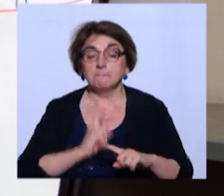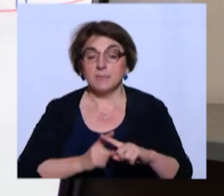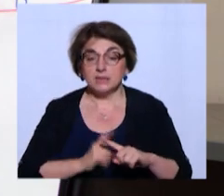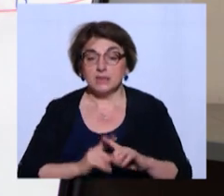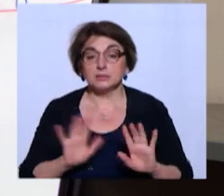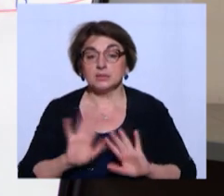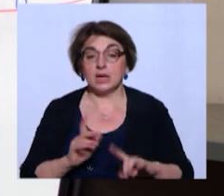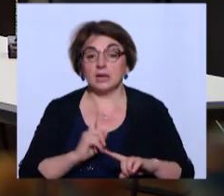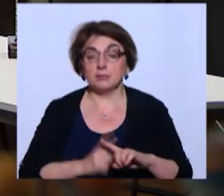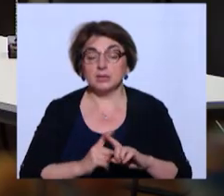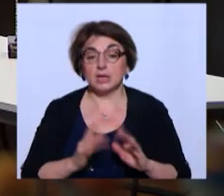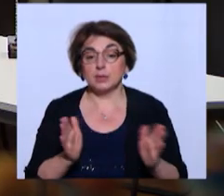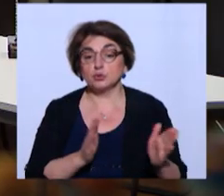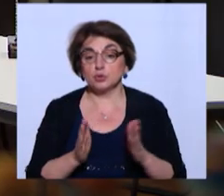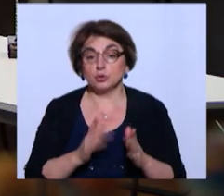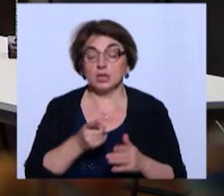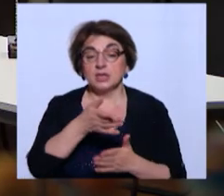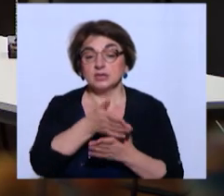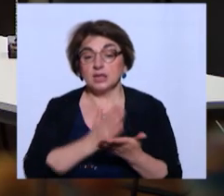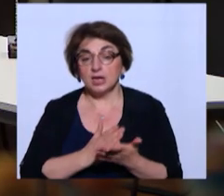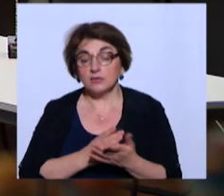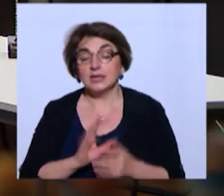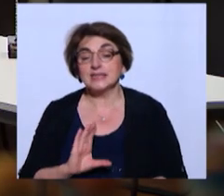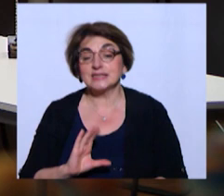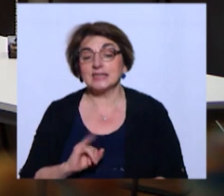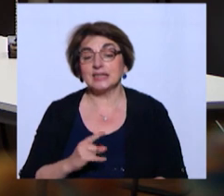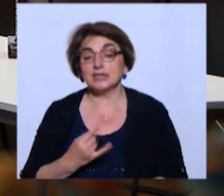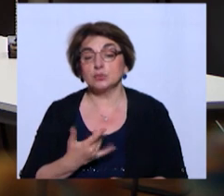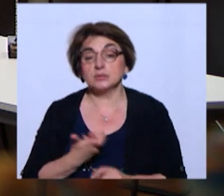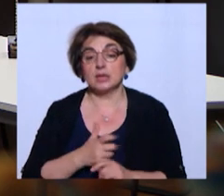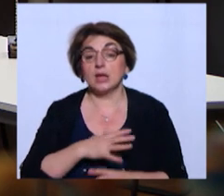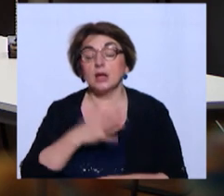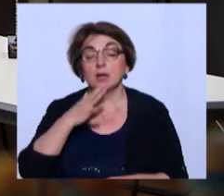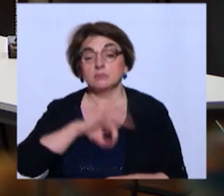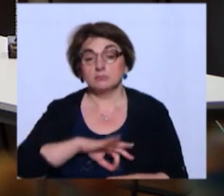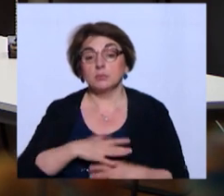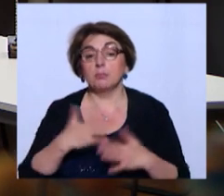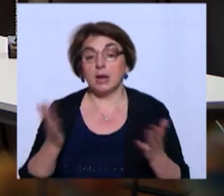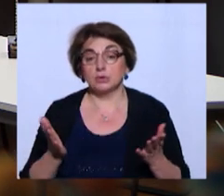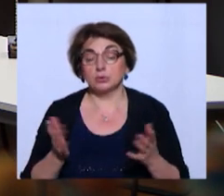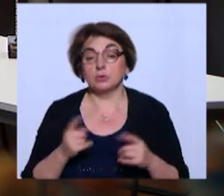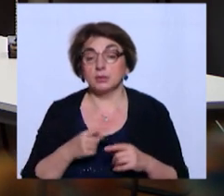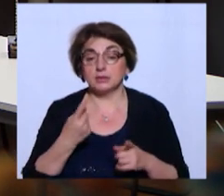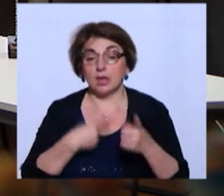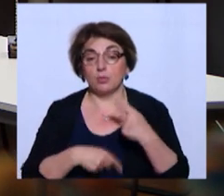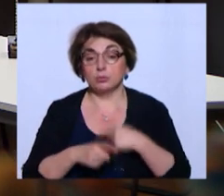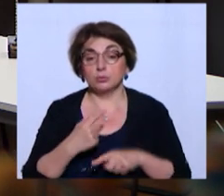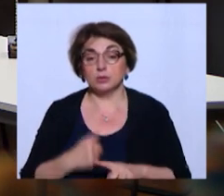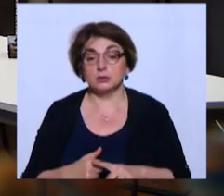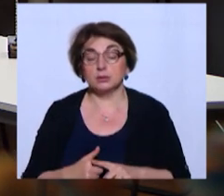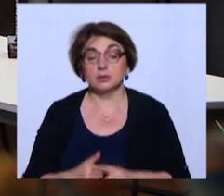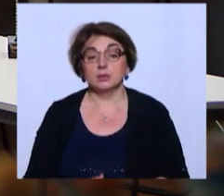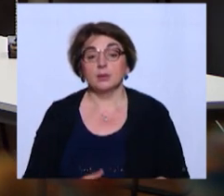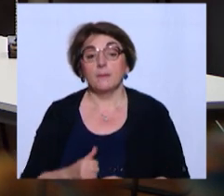და არამეტალებს შორის. ერთ-ერთი საუკეთესო ნახევარგამტარია სილიციუმი, რომელსაც ძალიან ფართო გამოყენება აქვს. მოდით